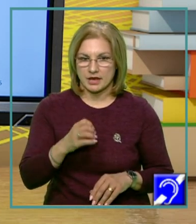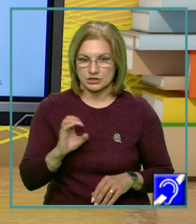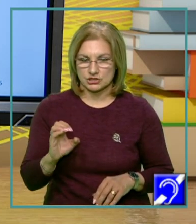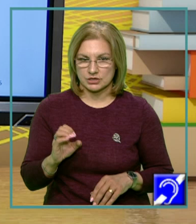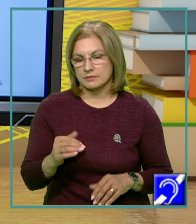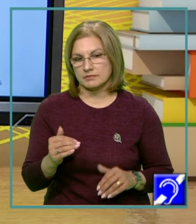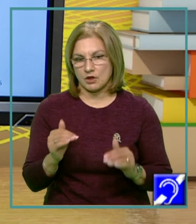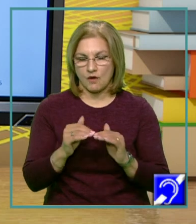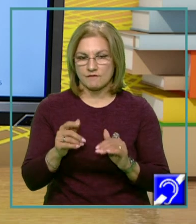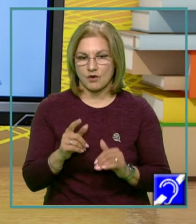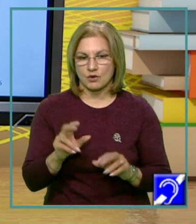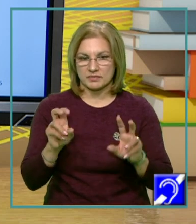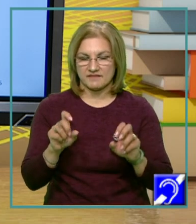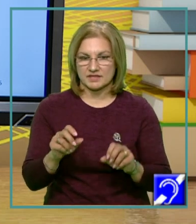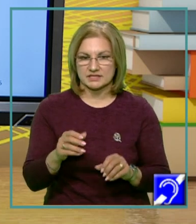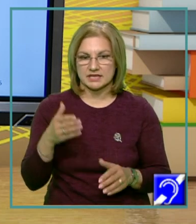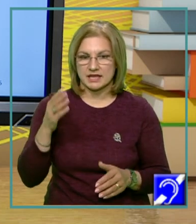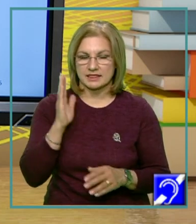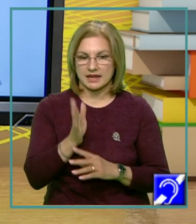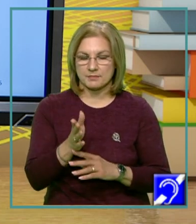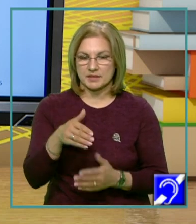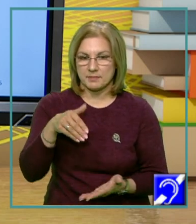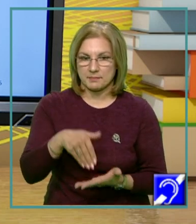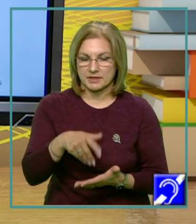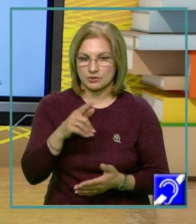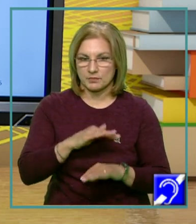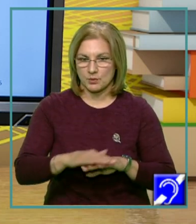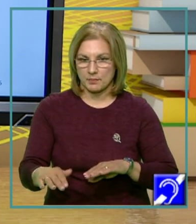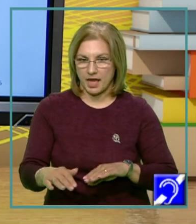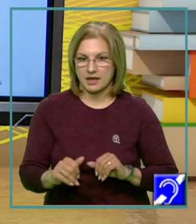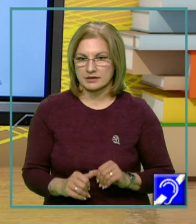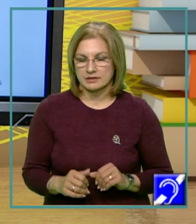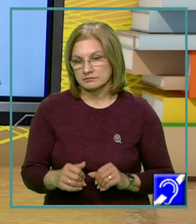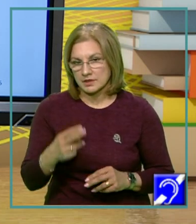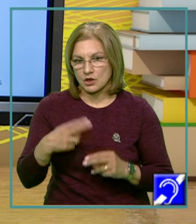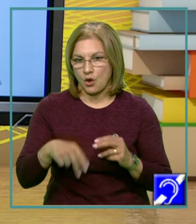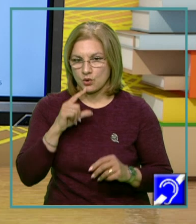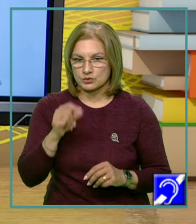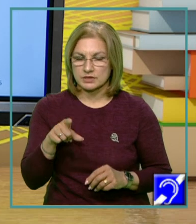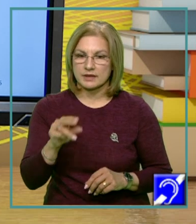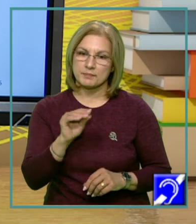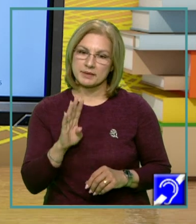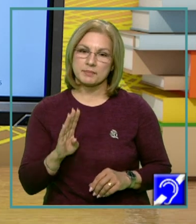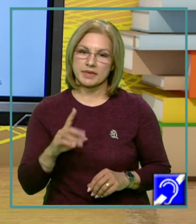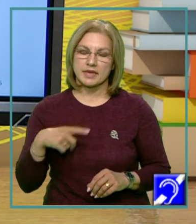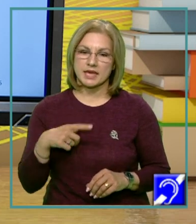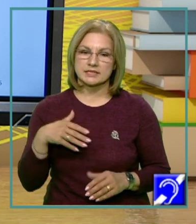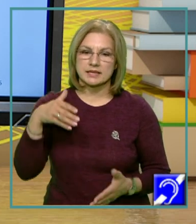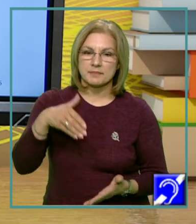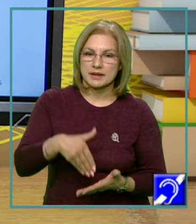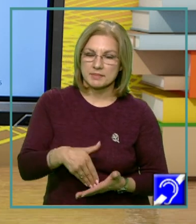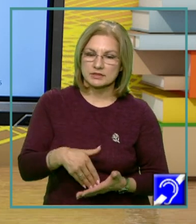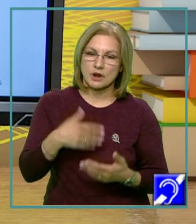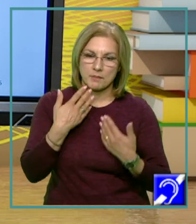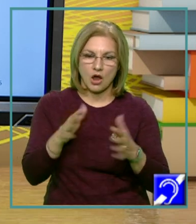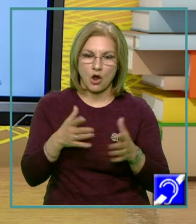conform definiției drepte perpendiculare pe un plan concluzionând că pe b este perpendiculară pe